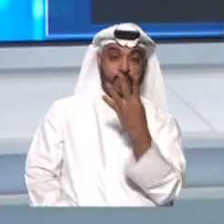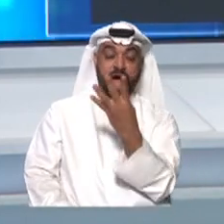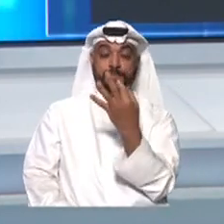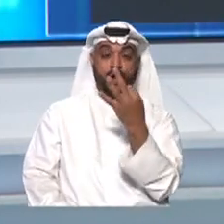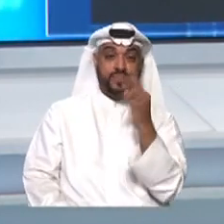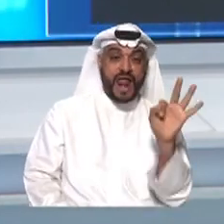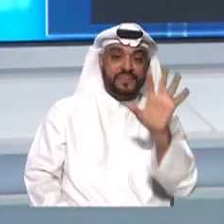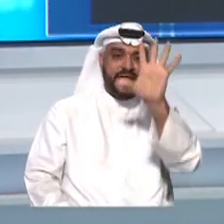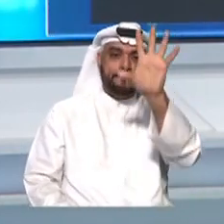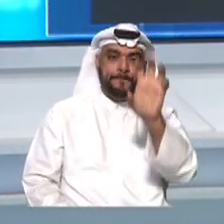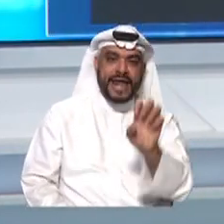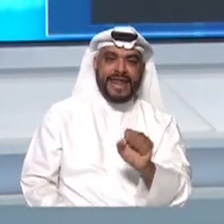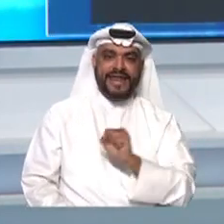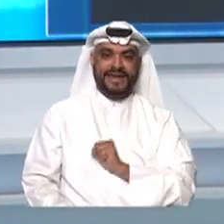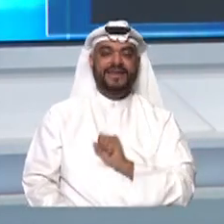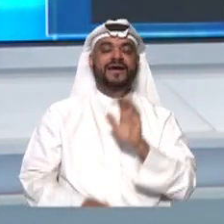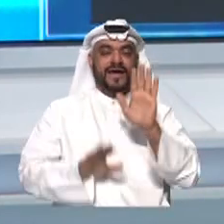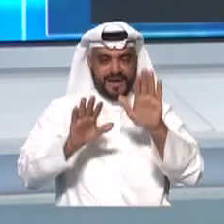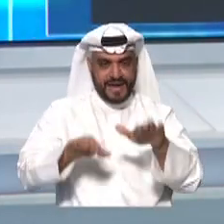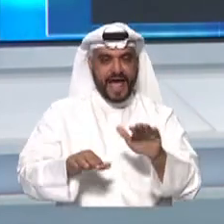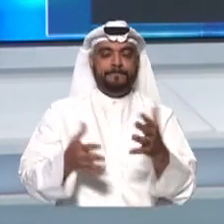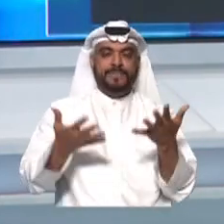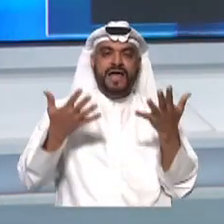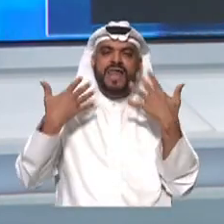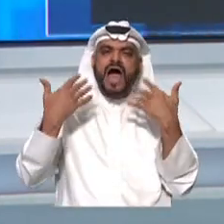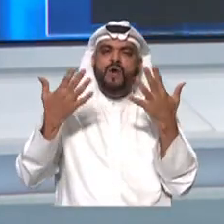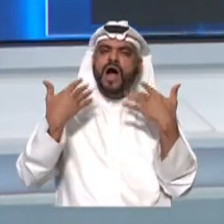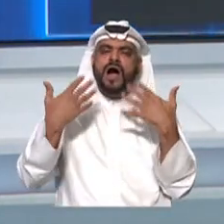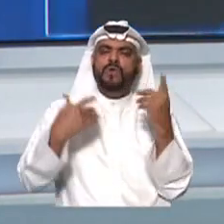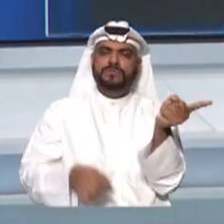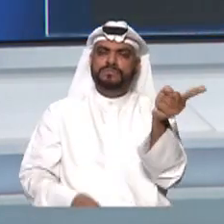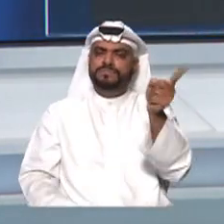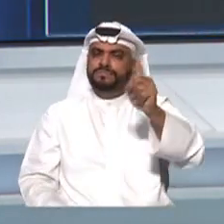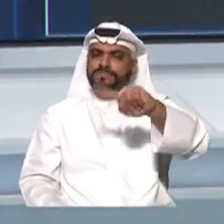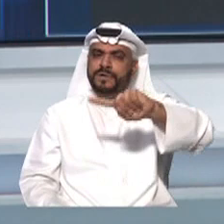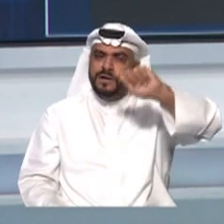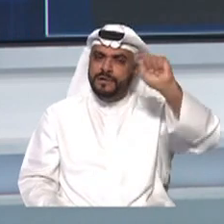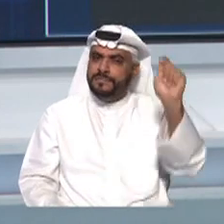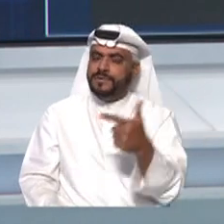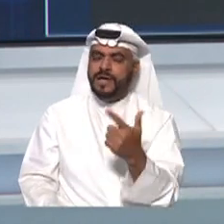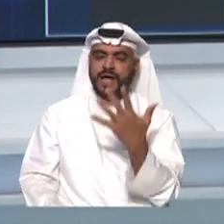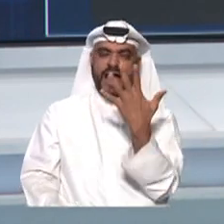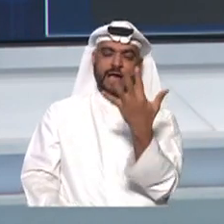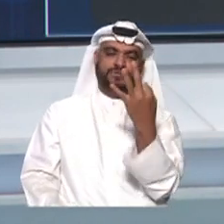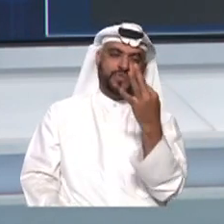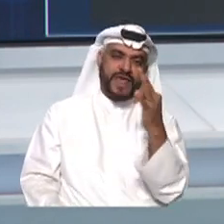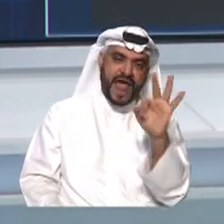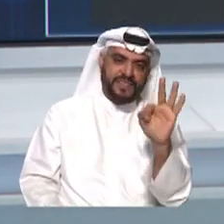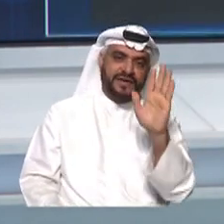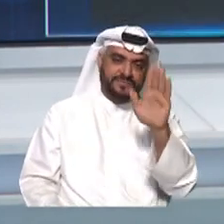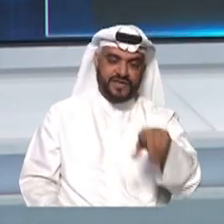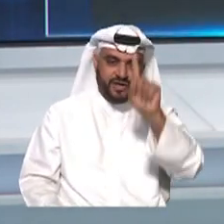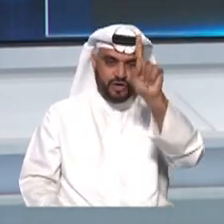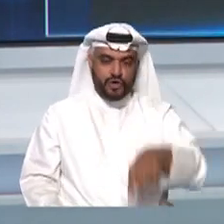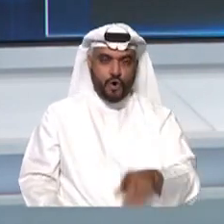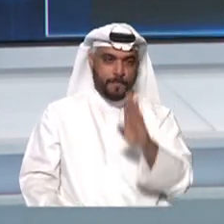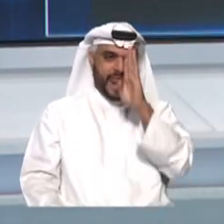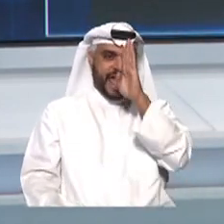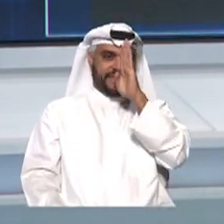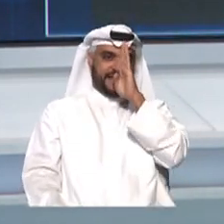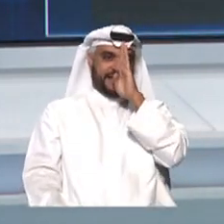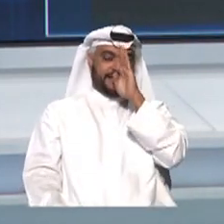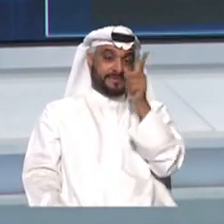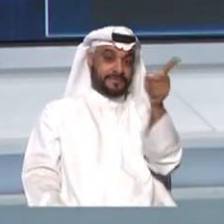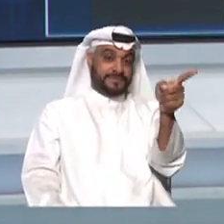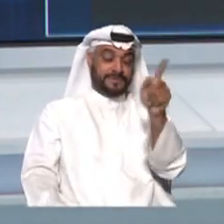لأدنى حرارة، والرياح الجنوبية والجنوبية الشرقية أقصى سرعة لها 35 كيلومتر بالساعة ليوم الأثنين. تتحول الرياح بعدها